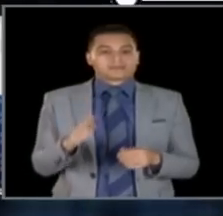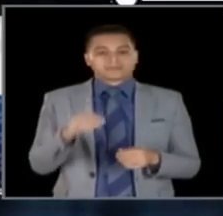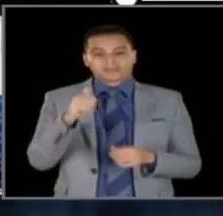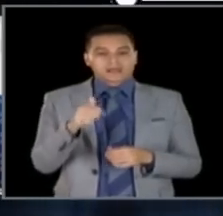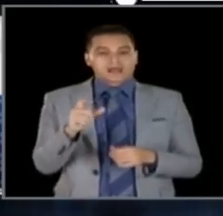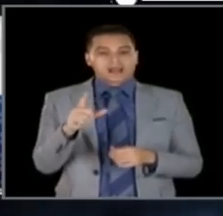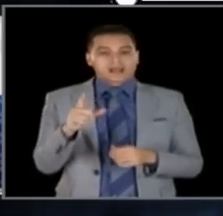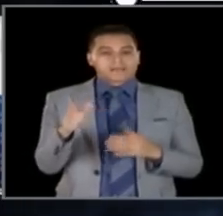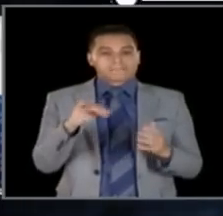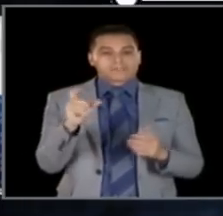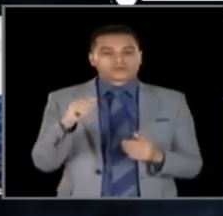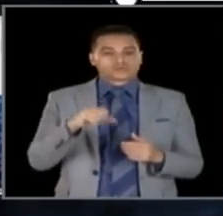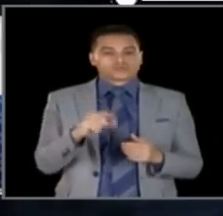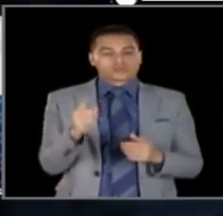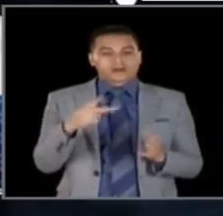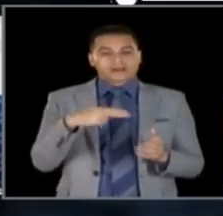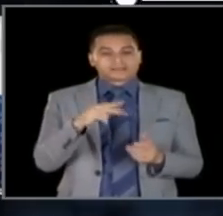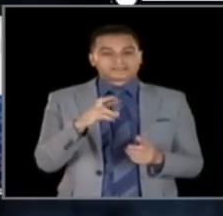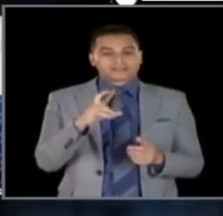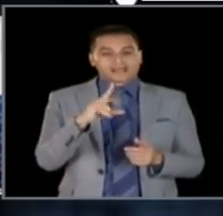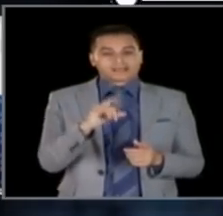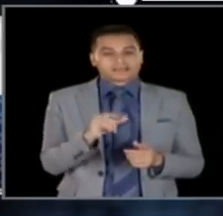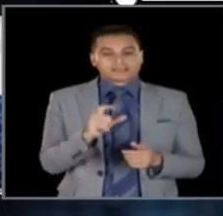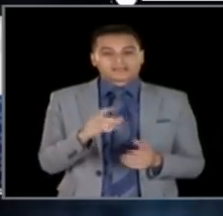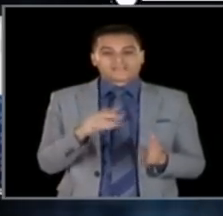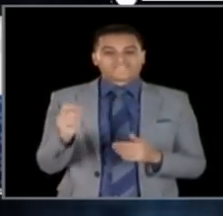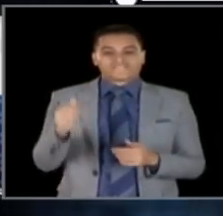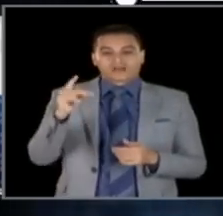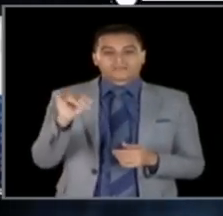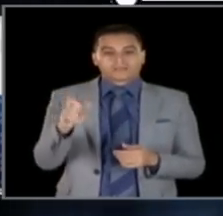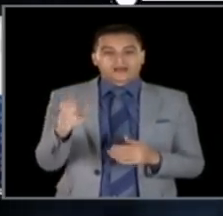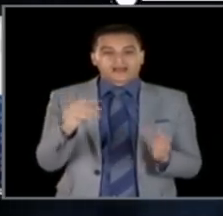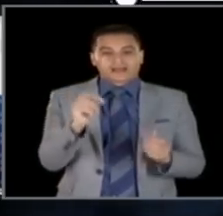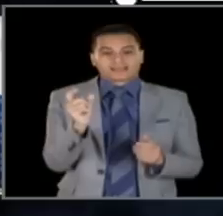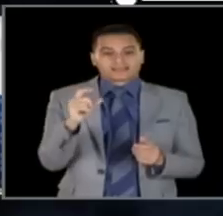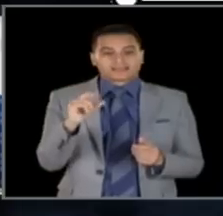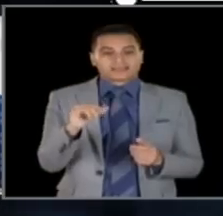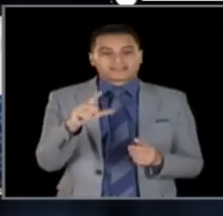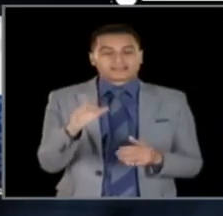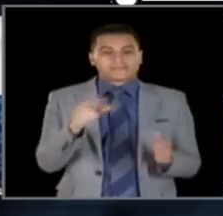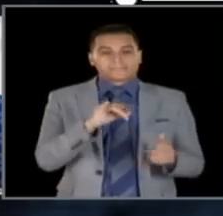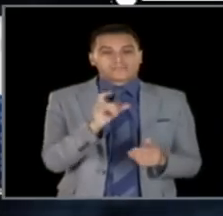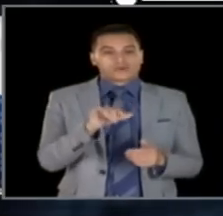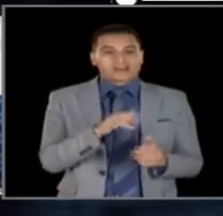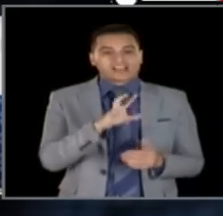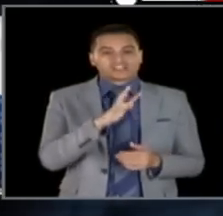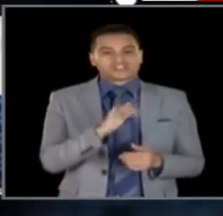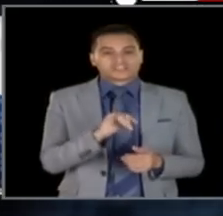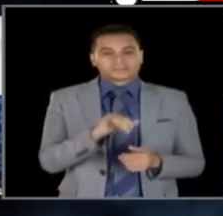ايمان مرسال، منصور عز الدين، فاطمه انديل، منى الشين.